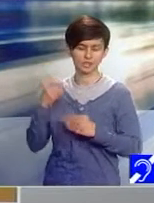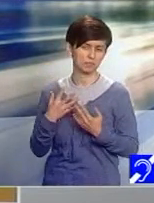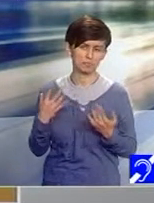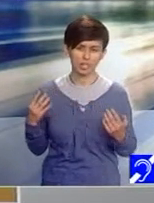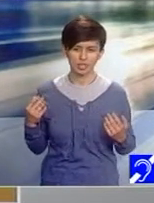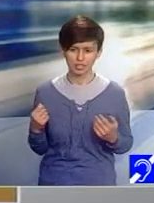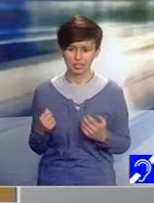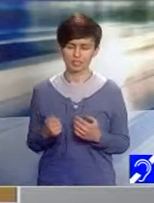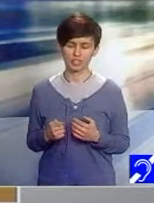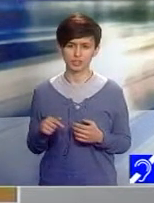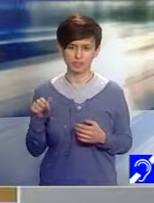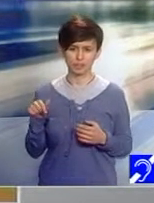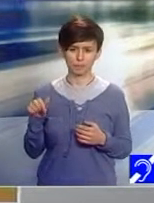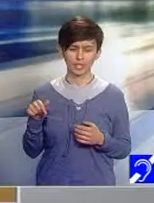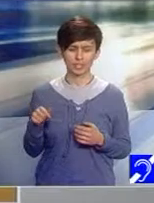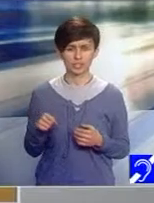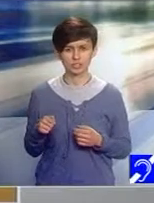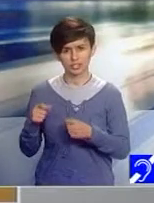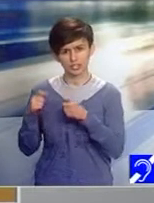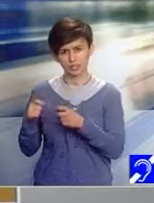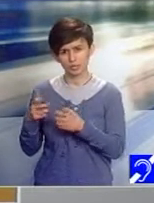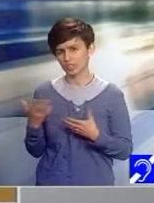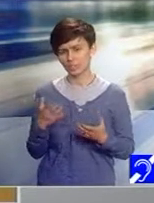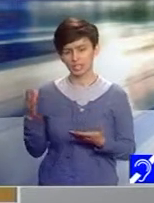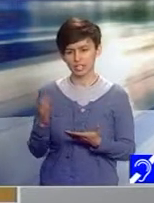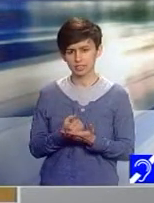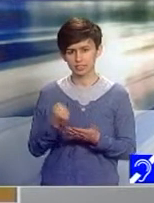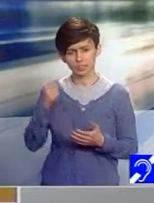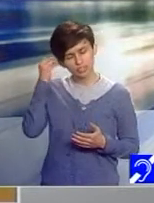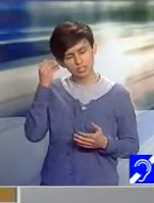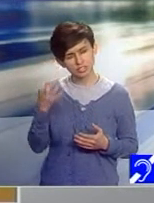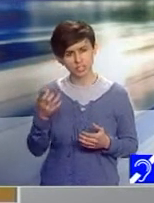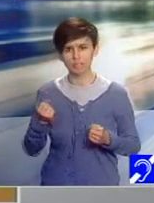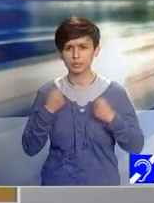dintre ceva din atmosfera pe care ați reușit să o creați prin